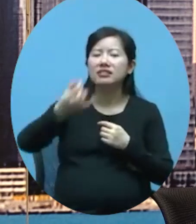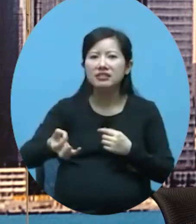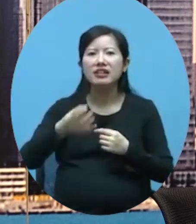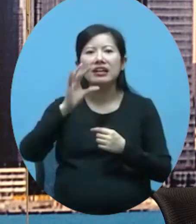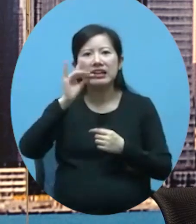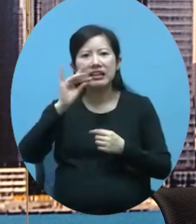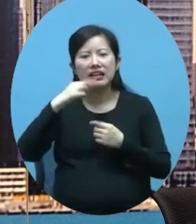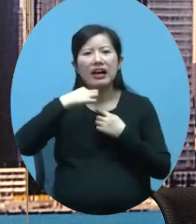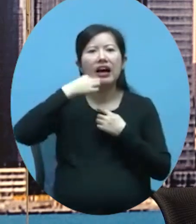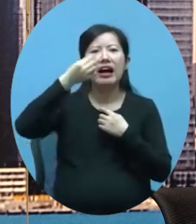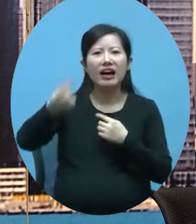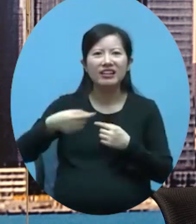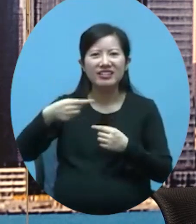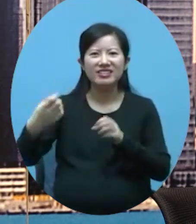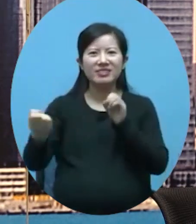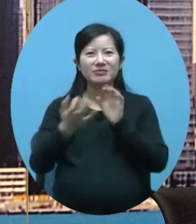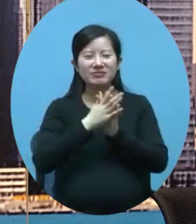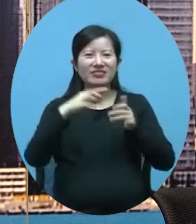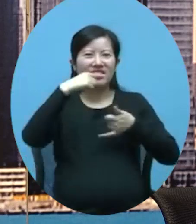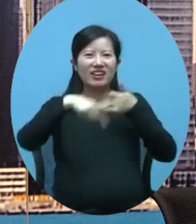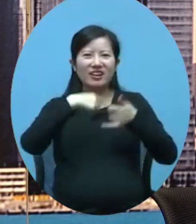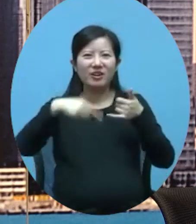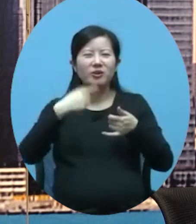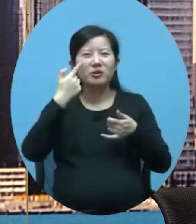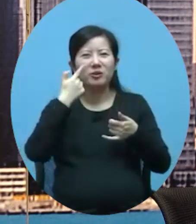方法對於病人的傷害是會多些的還有